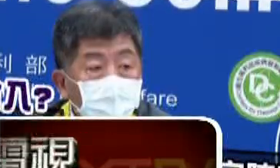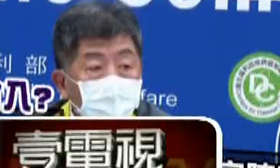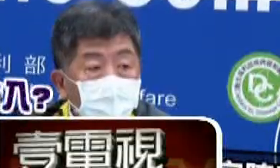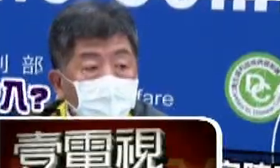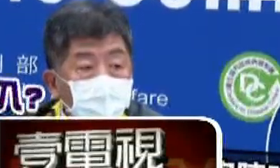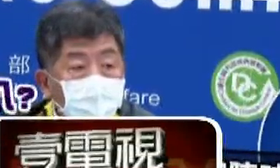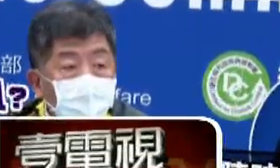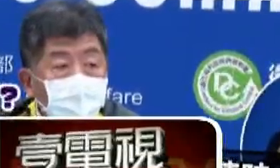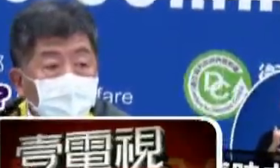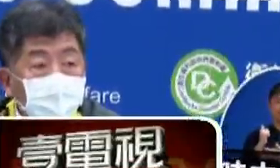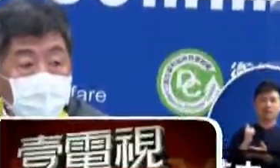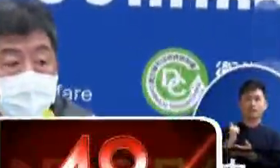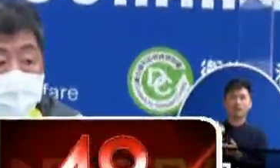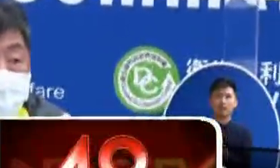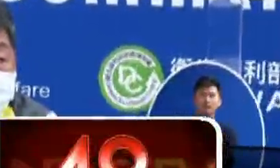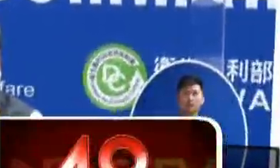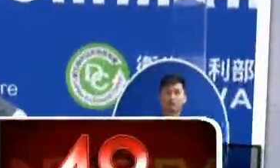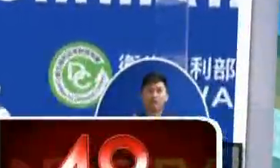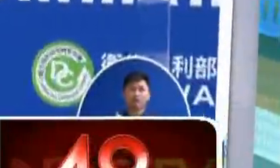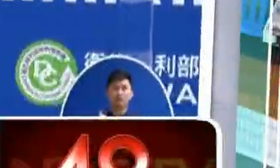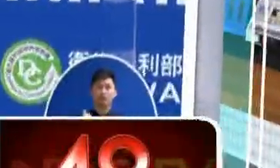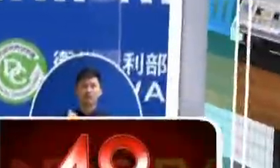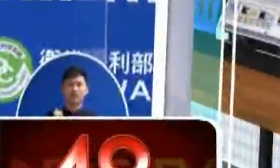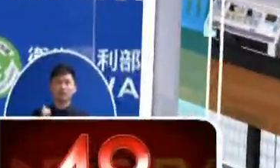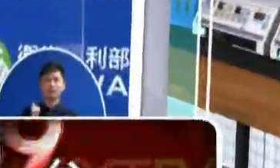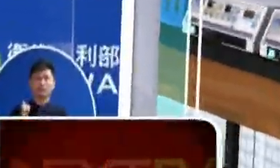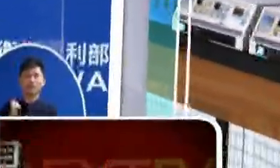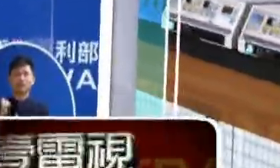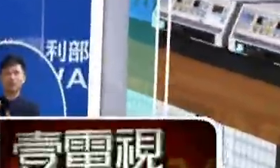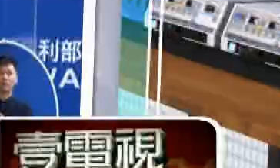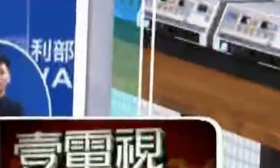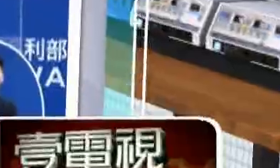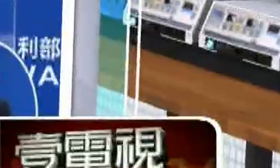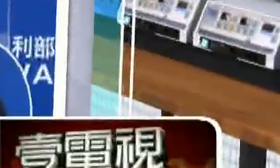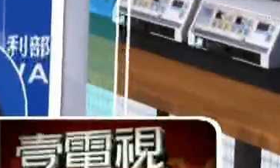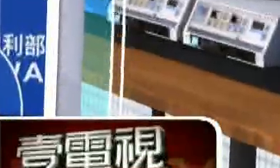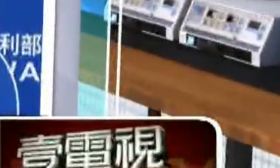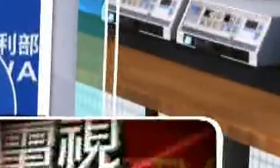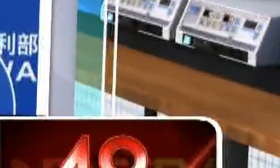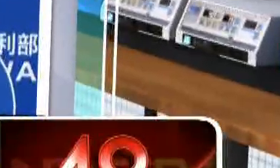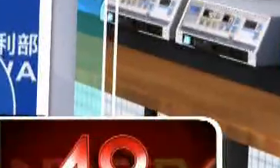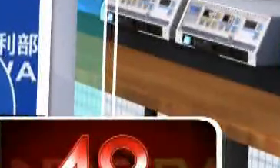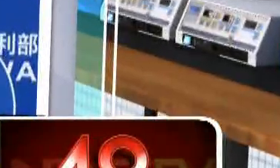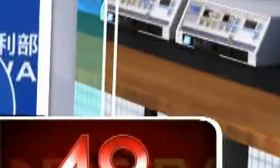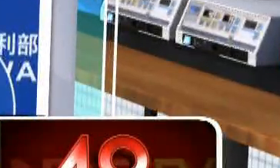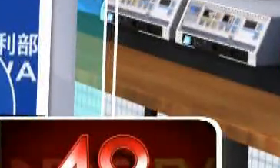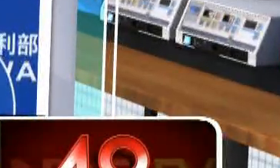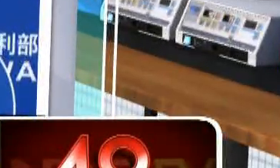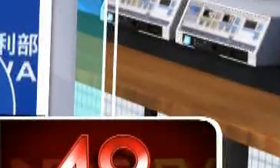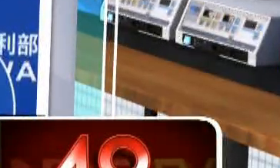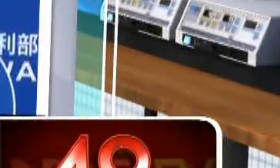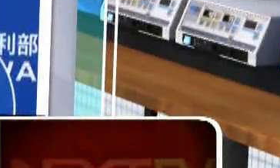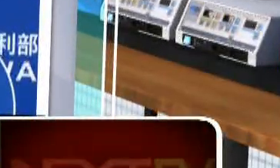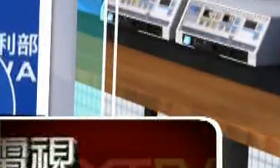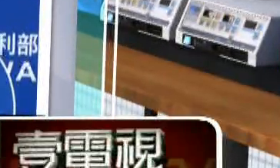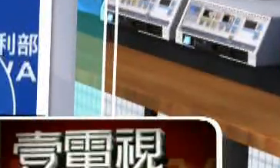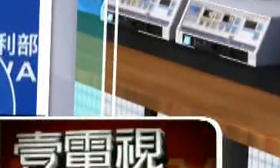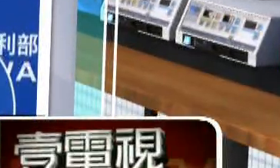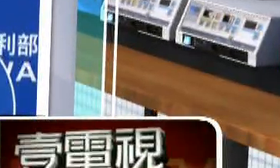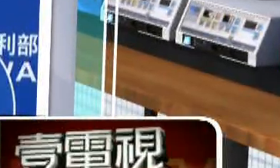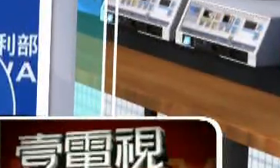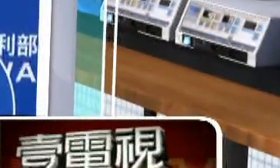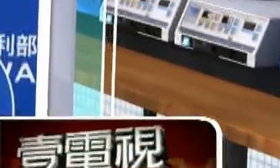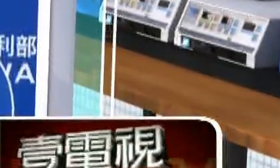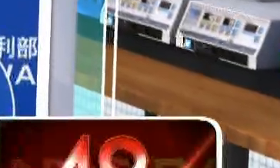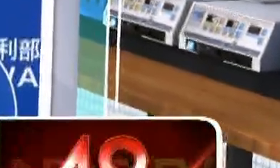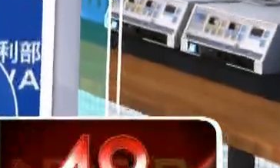呢，他们所生产出来的这个细胞培养都是叫做S 蛋白作为抗原，但是大家就想问了，为什么高端